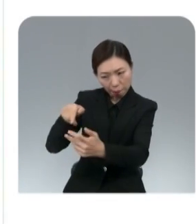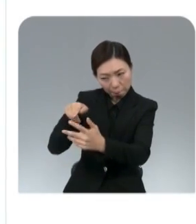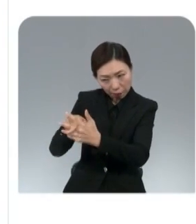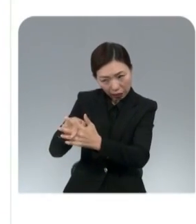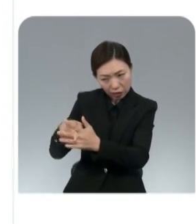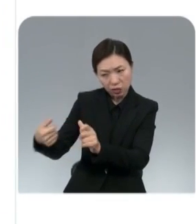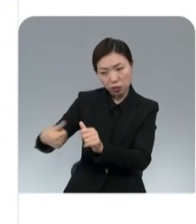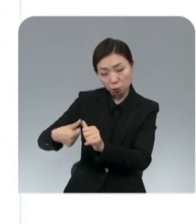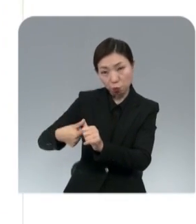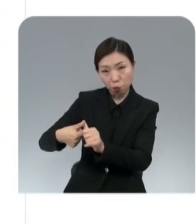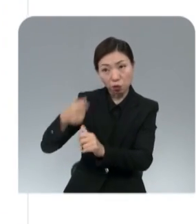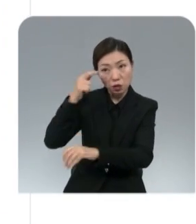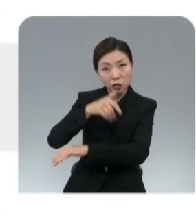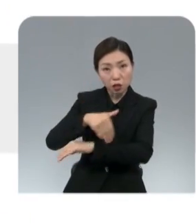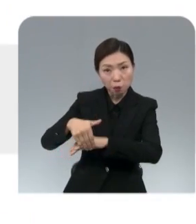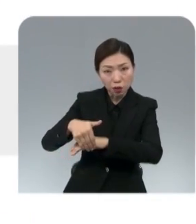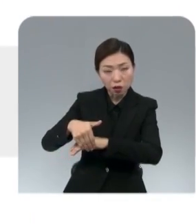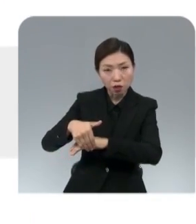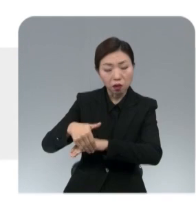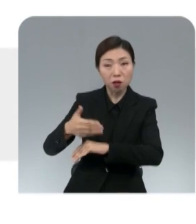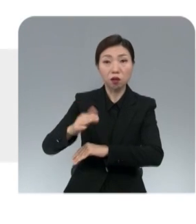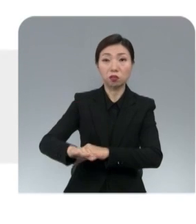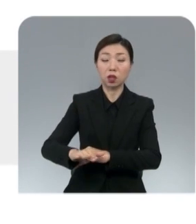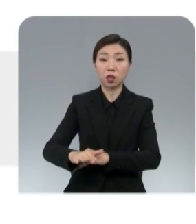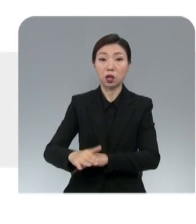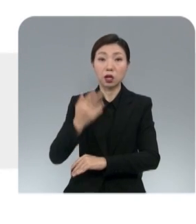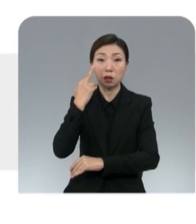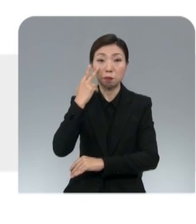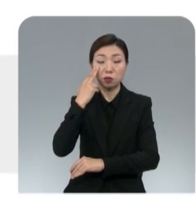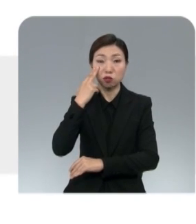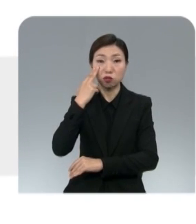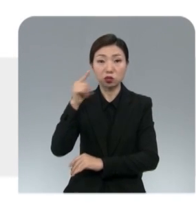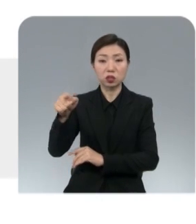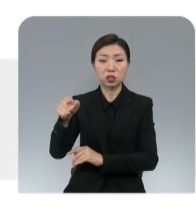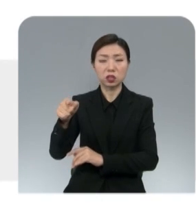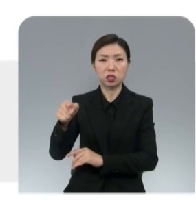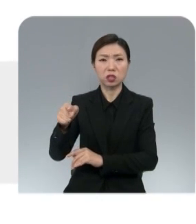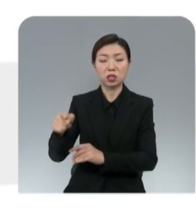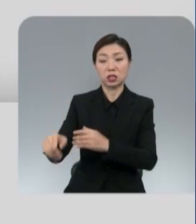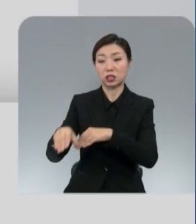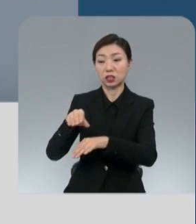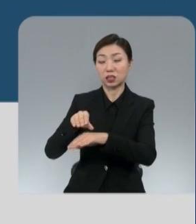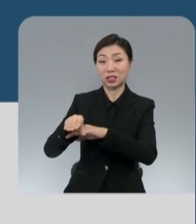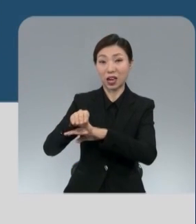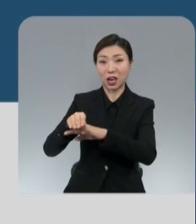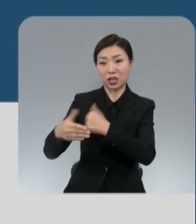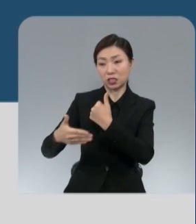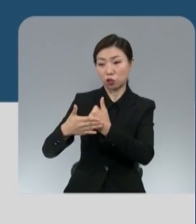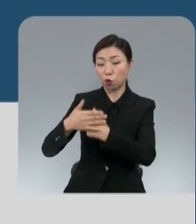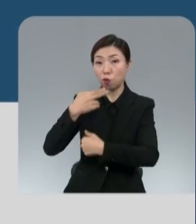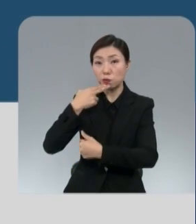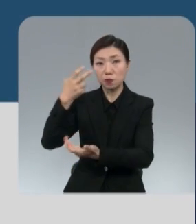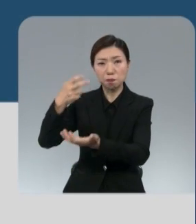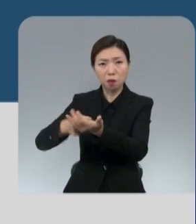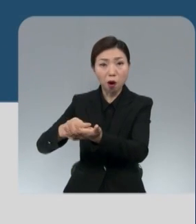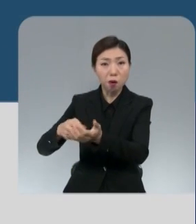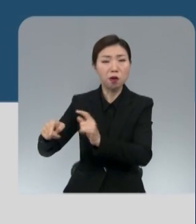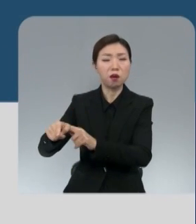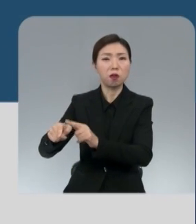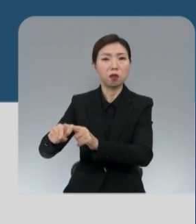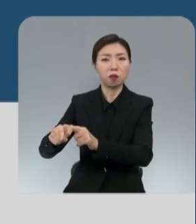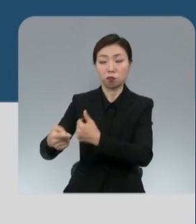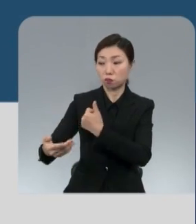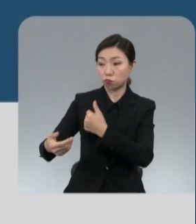정작 인플레이션 감축법에 대한 동향 보고는 제대로 받지 못했던 것으로 드러났습니다. 외교부는 국회 대면